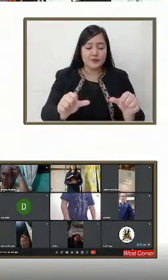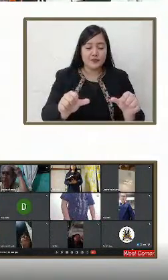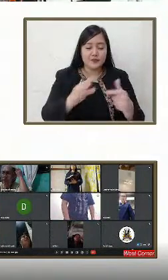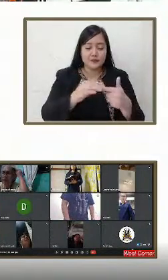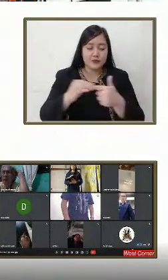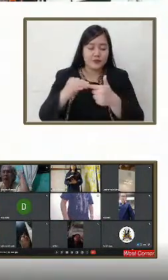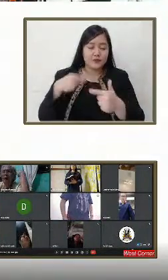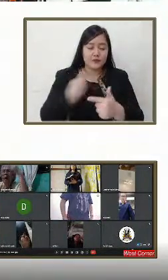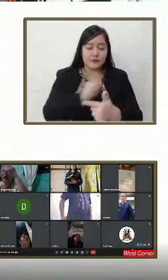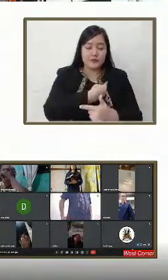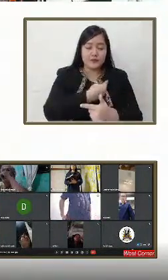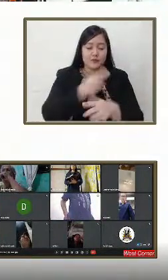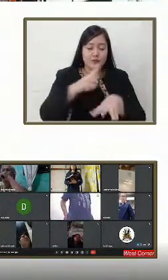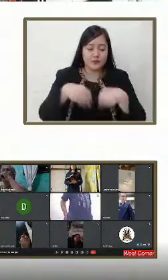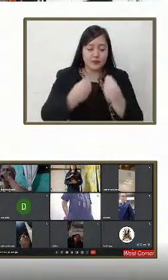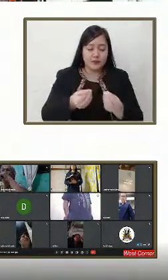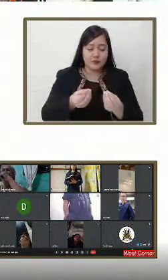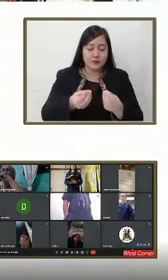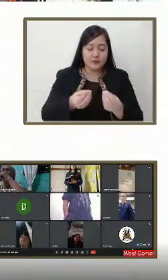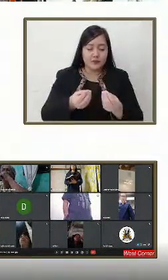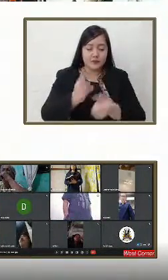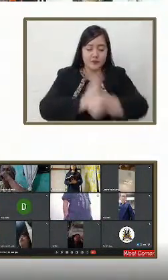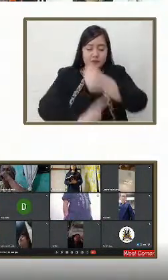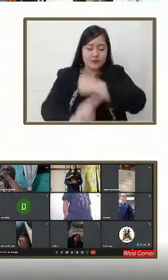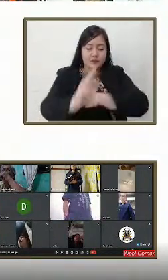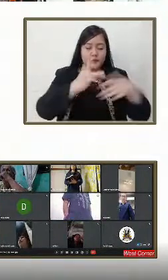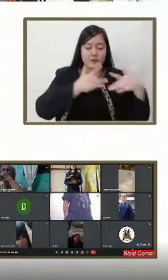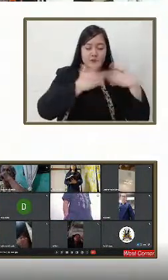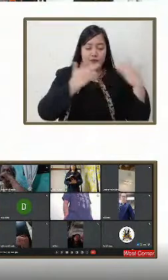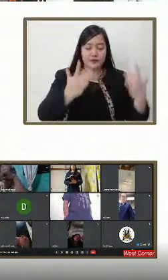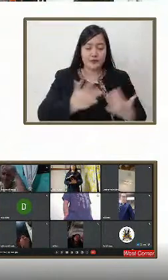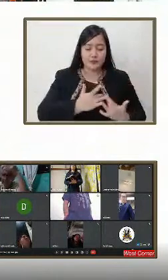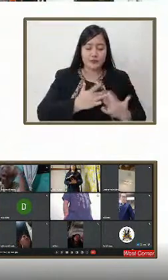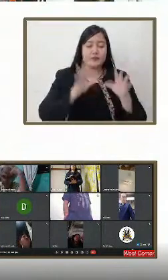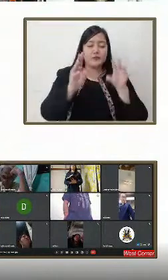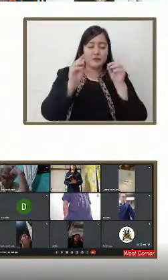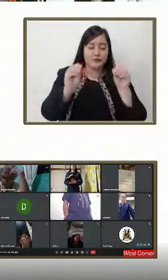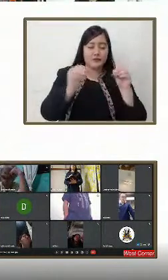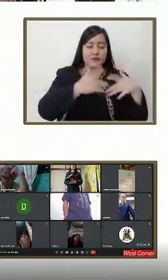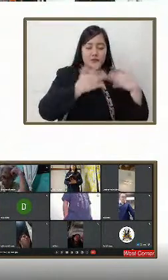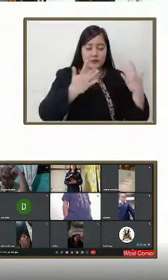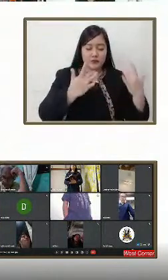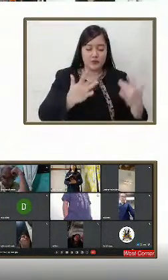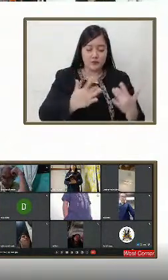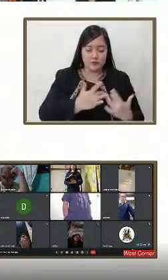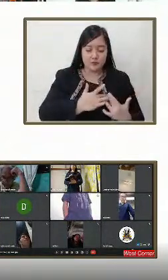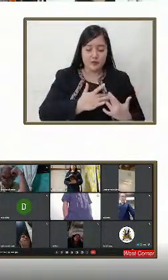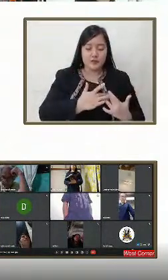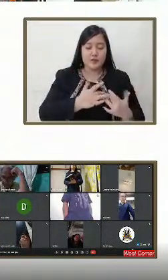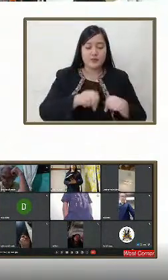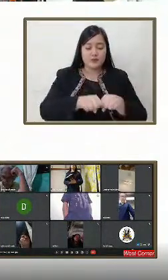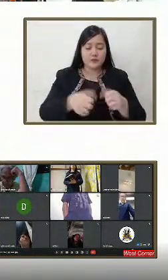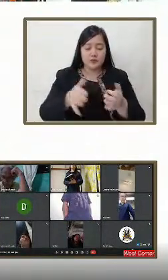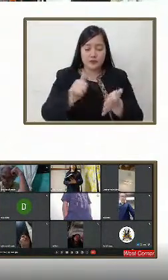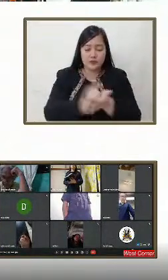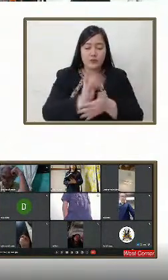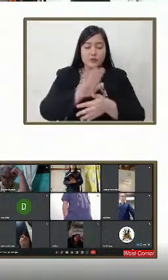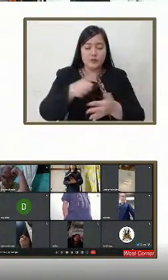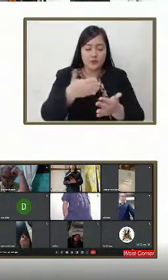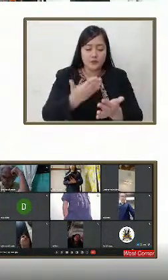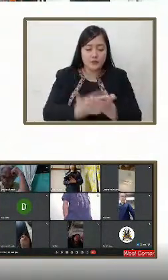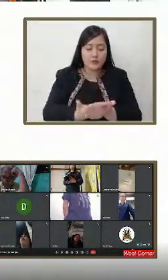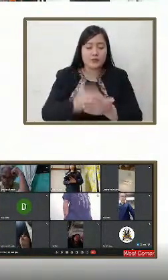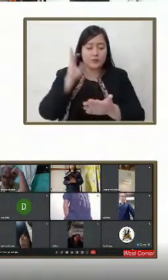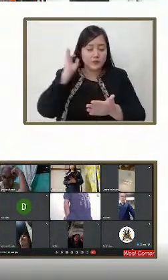inyong pong mga anak. Bigyan niyo po sila, O Diyos, ng humble heart, teachable heart, O God, this evening upang lahat ng kanila pong marinig